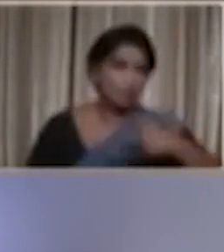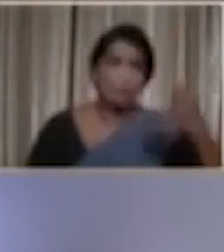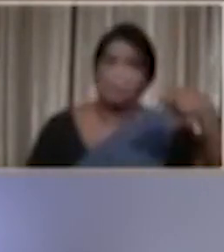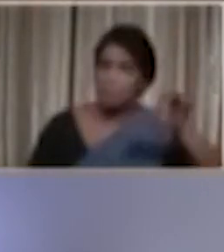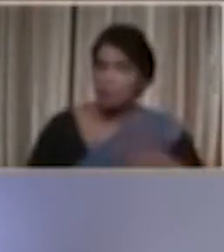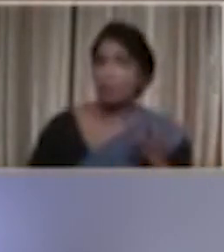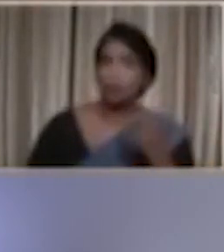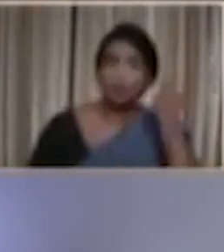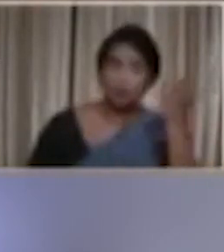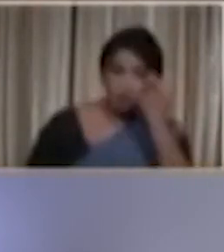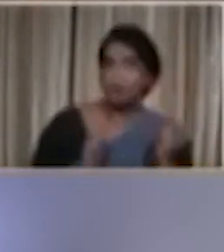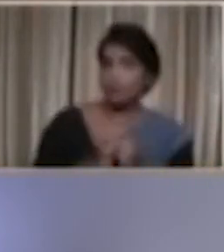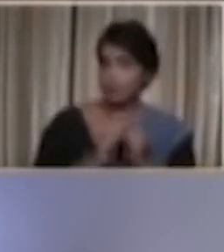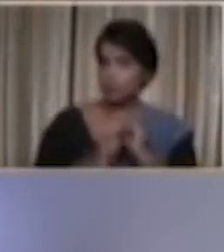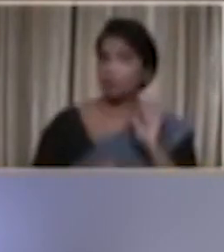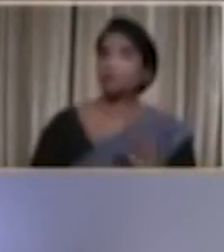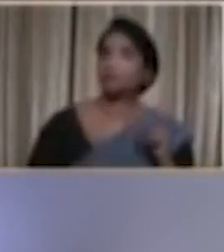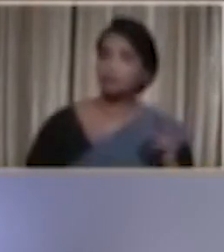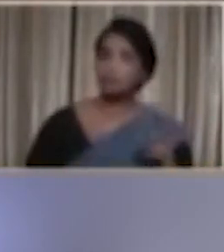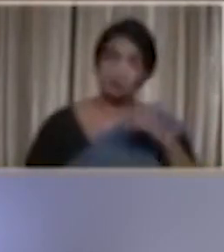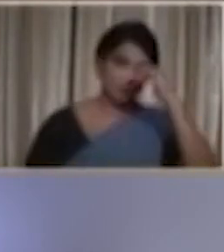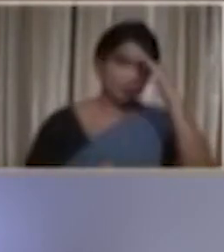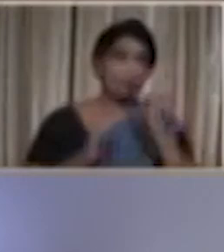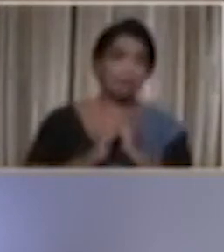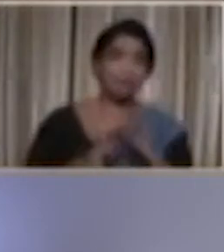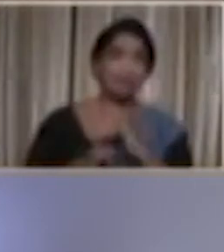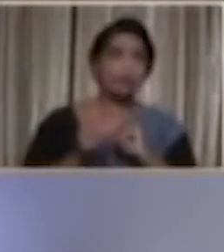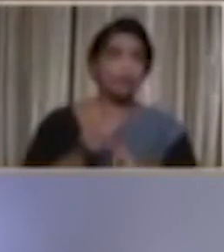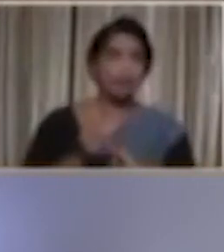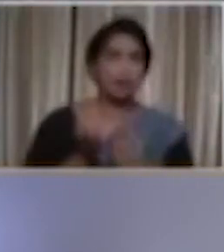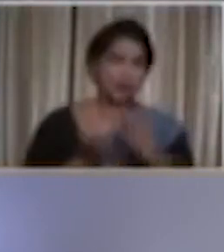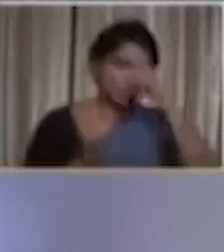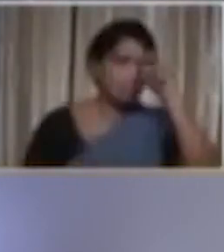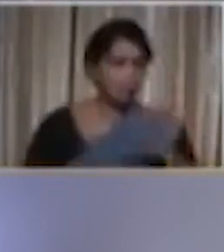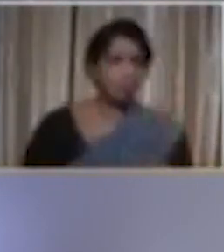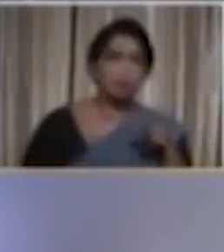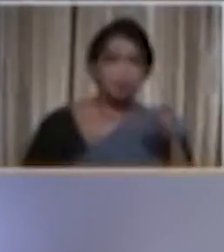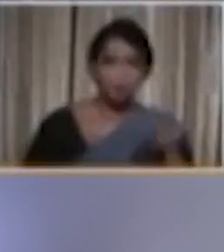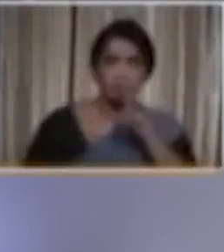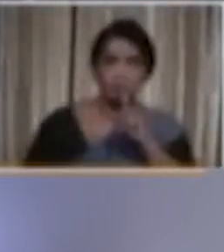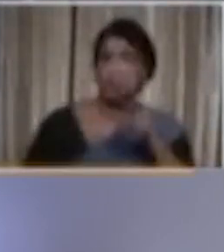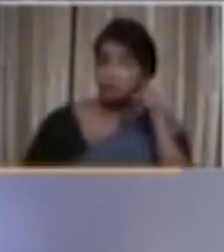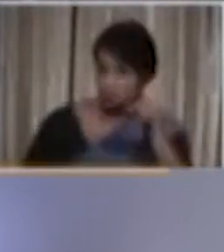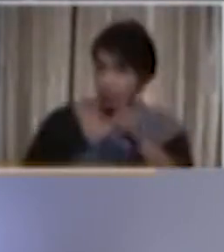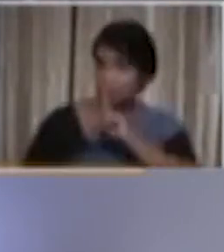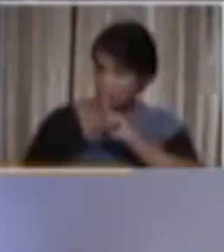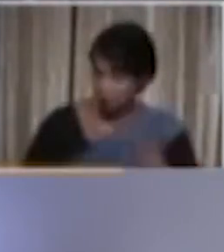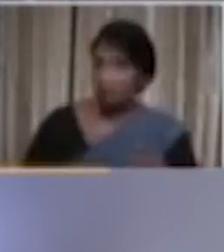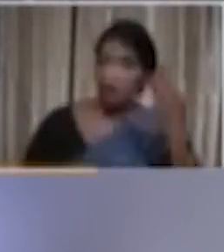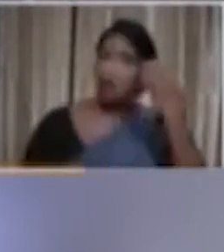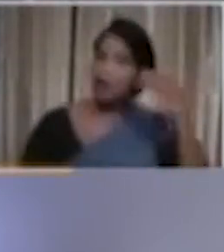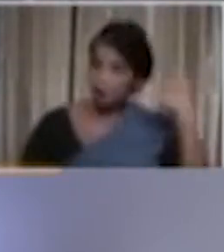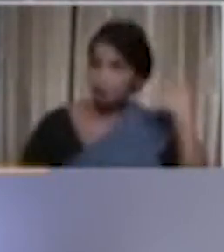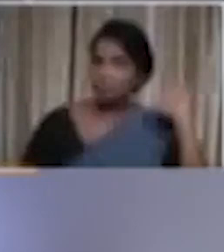සඳහා මුදල් හොයා ගන්න කටයුතු කරන්නේ. ඒකට නායකත්වය අරගෙන කටයුතු කරන්නේ සාගර රත්නායක මැතිතුමා කියලා කිව්වා. එතුමා කිව්වා ඔබතුමාලා කියනවා නම් මම එතුමාව අයින්